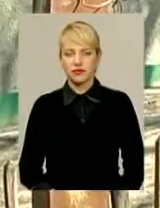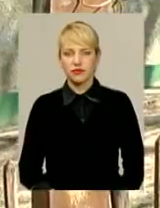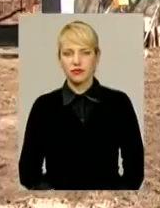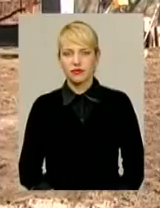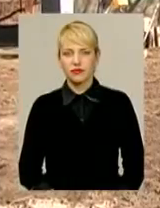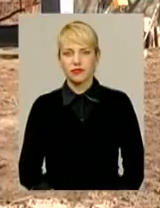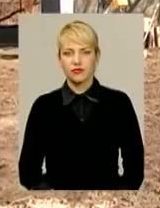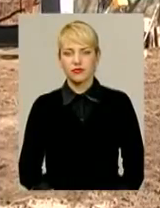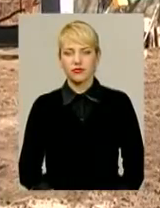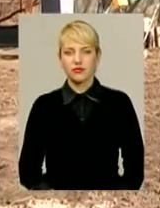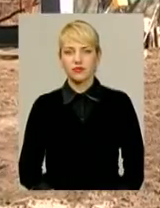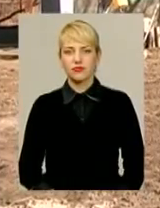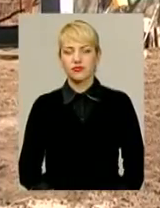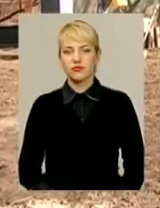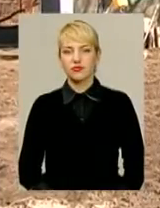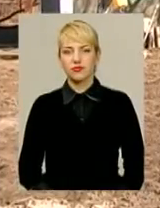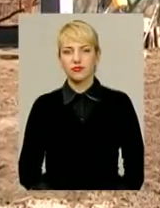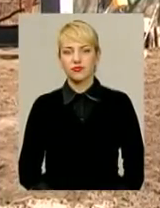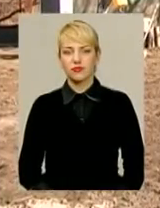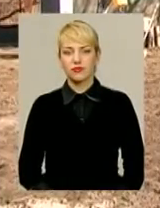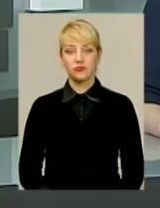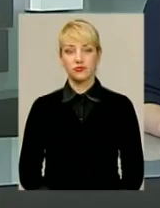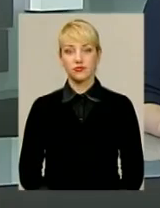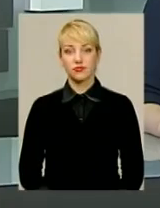з Ярмолинецького району для інформаційного випуску.